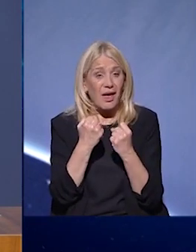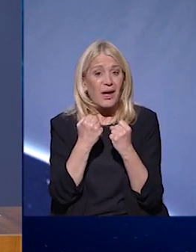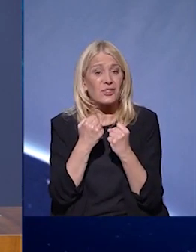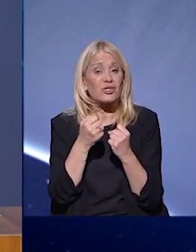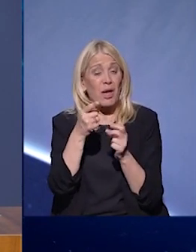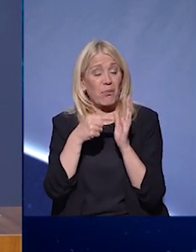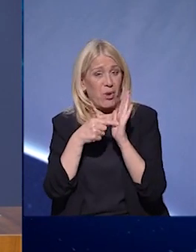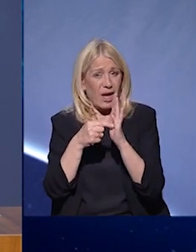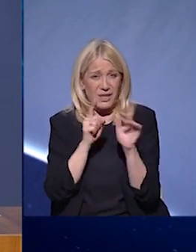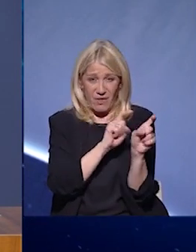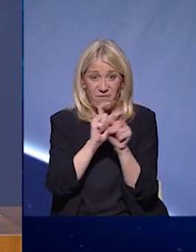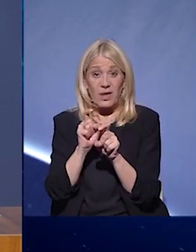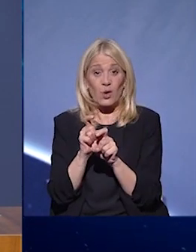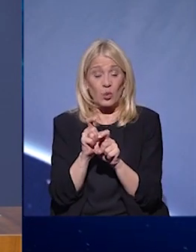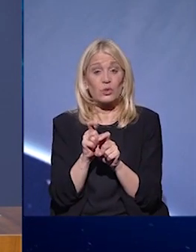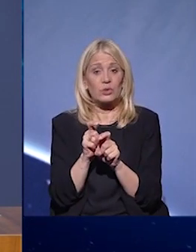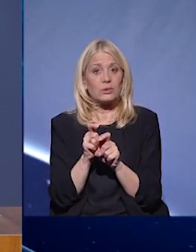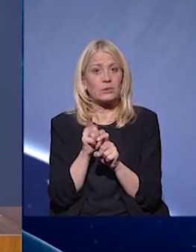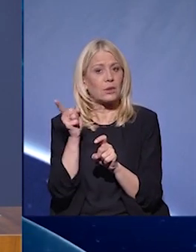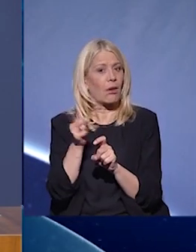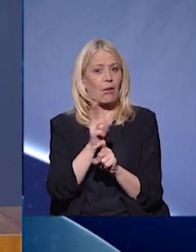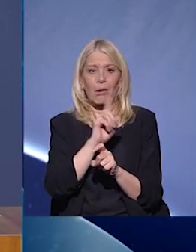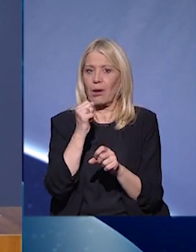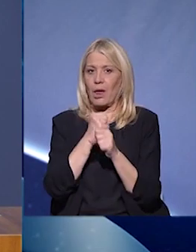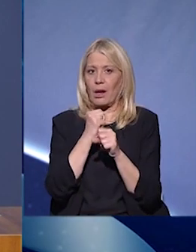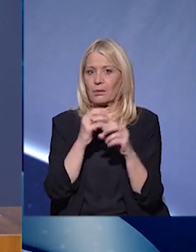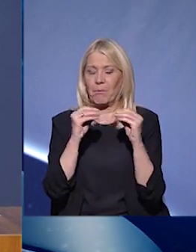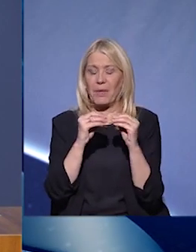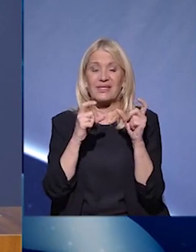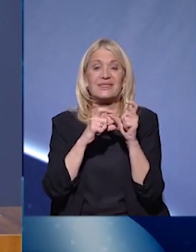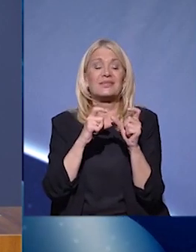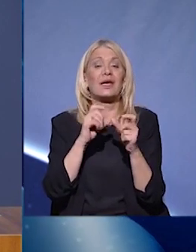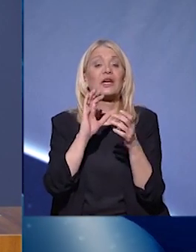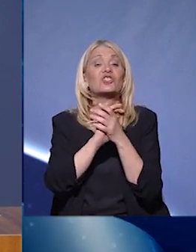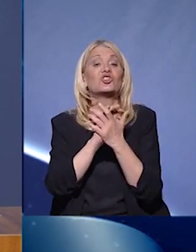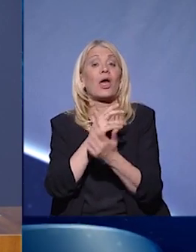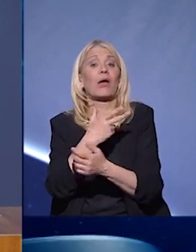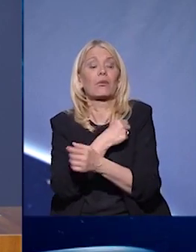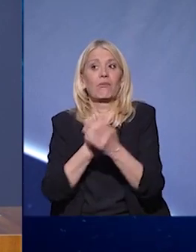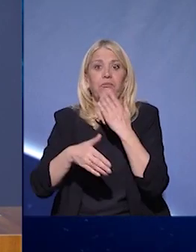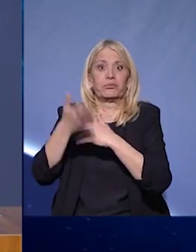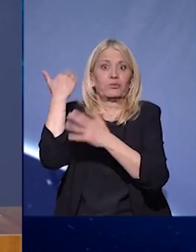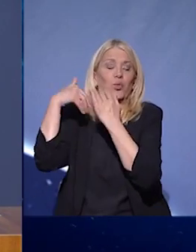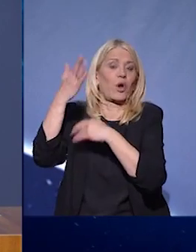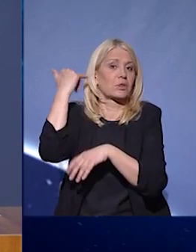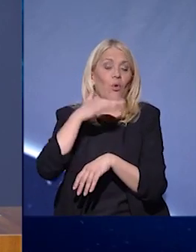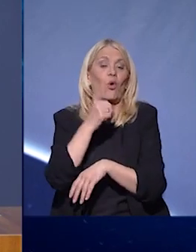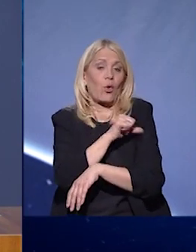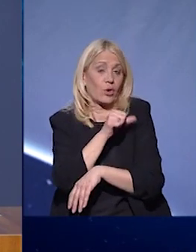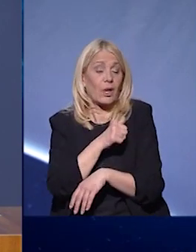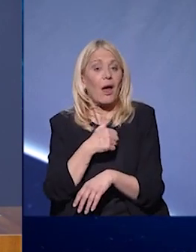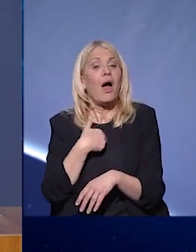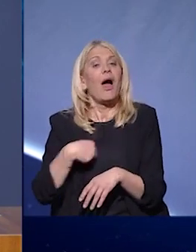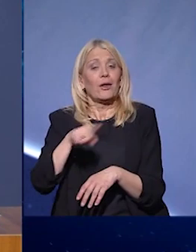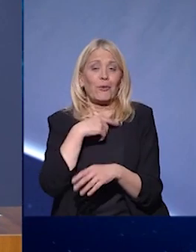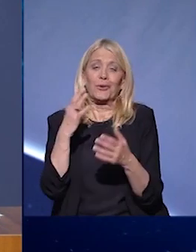se ispoljio ovaj virus, ne besežiraju se već decenijama. Ali dobra vest je da smo mi